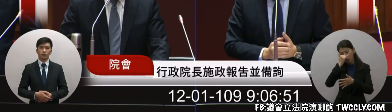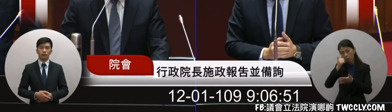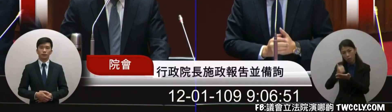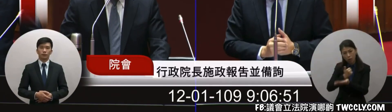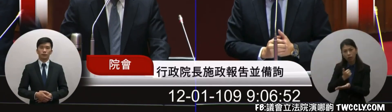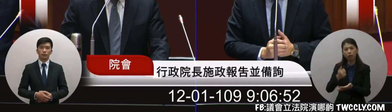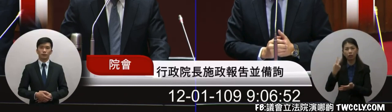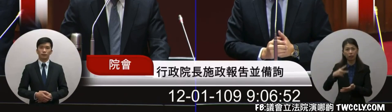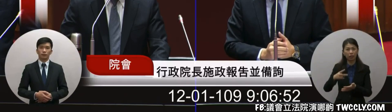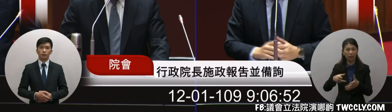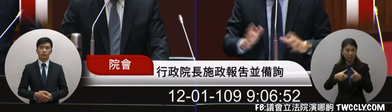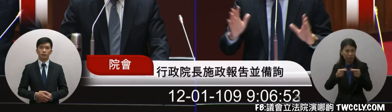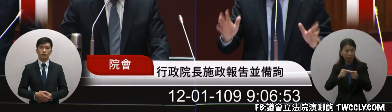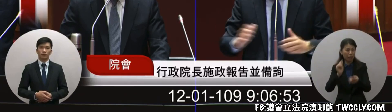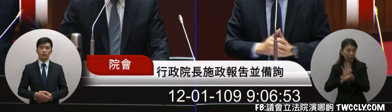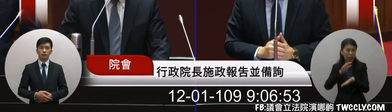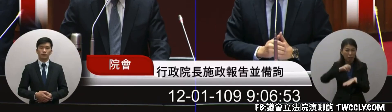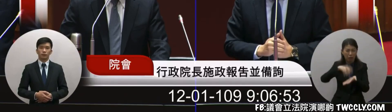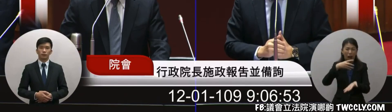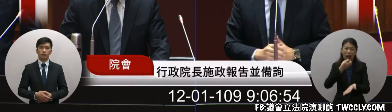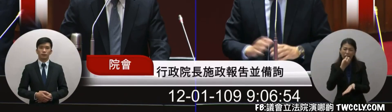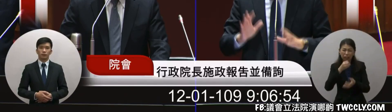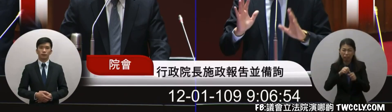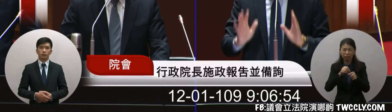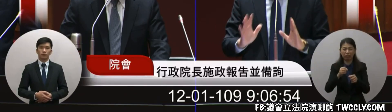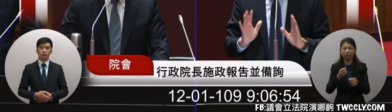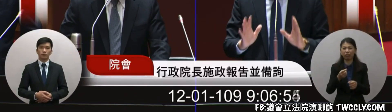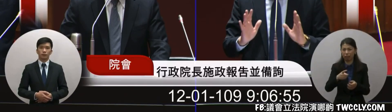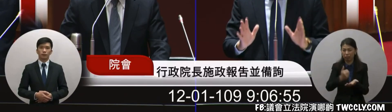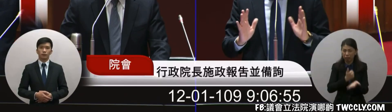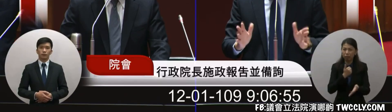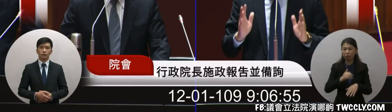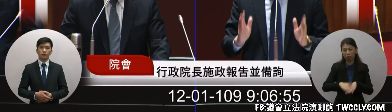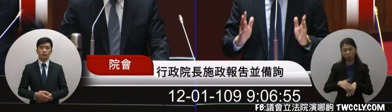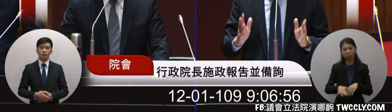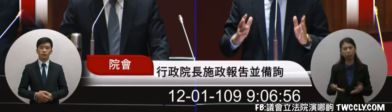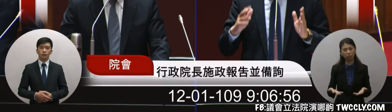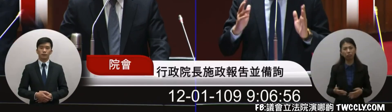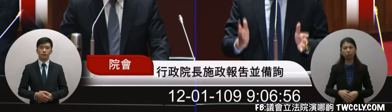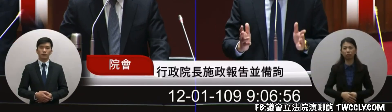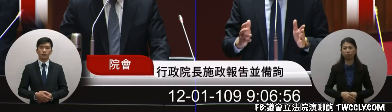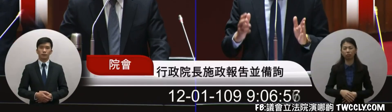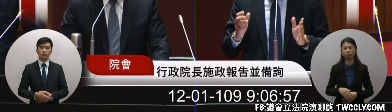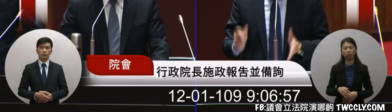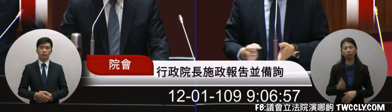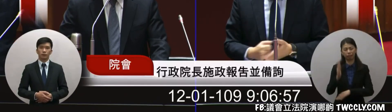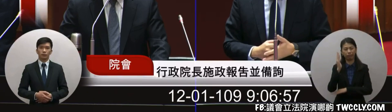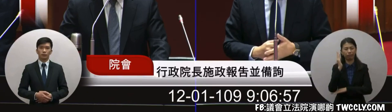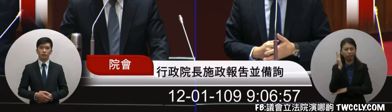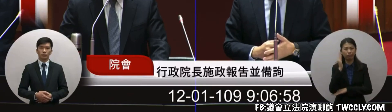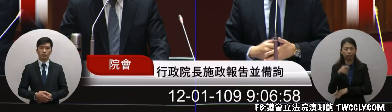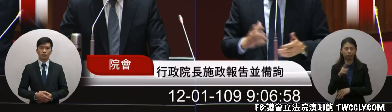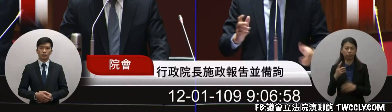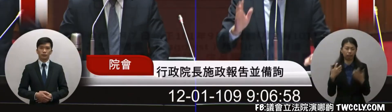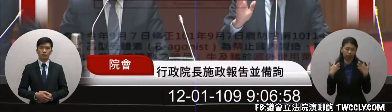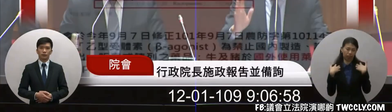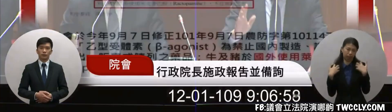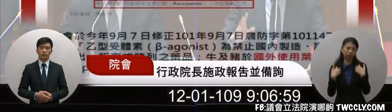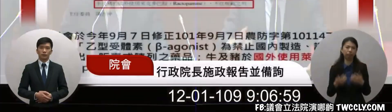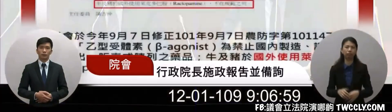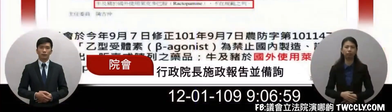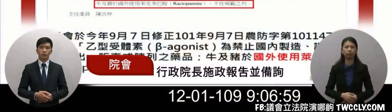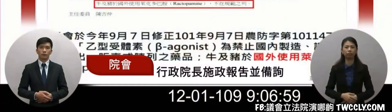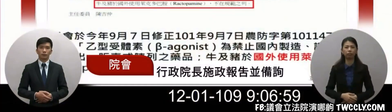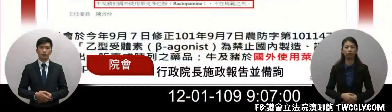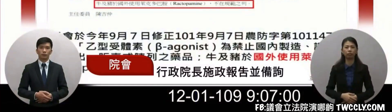本的核实的这些问题都还会一波一波来，这个当然这是你们的责。这个要被承担的这个部分是没有问